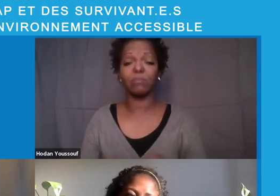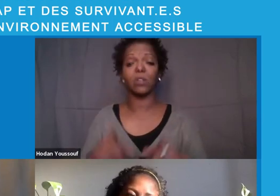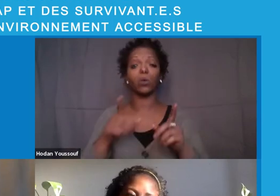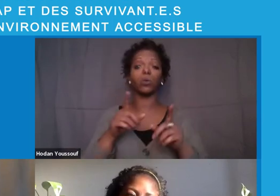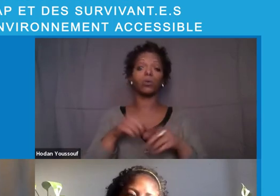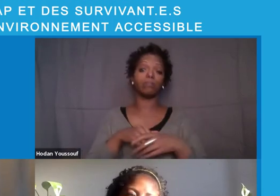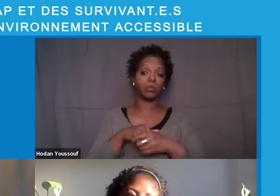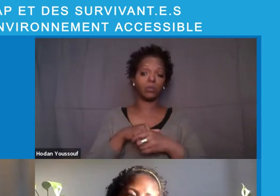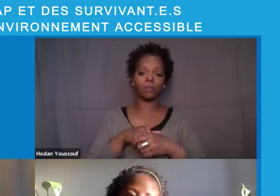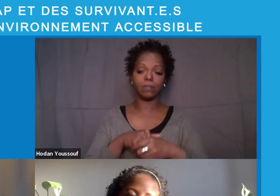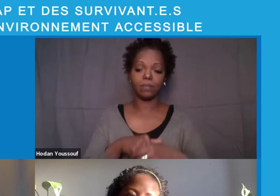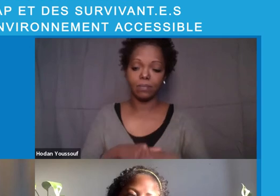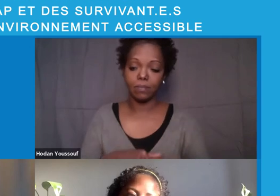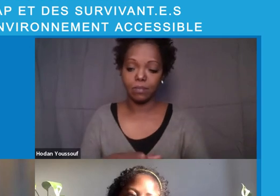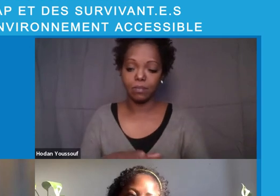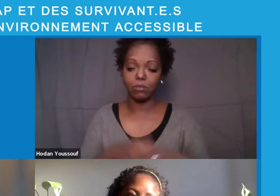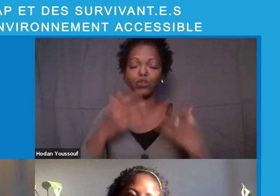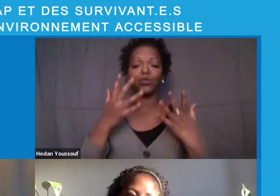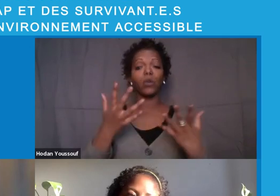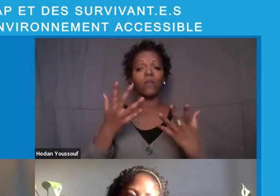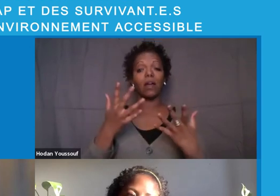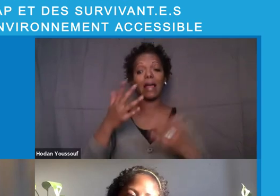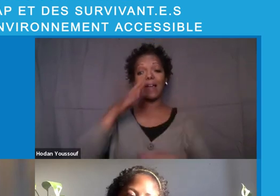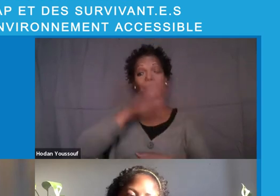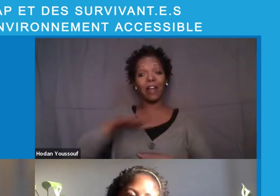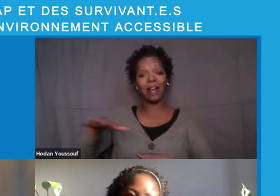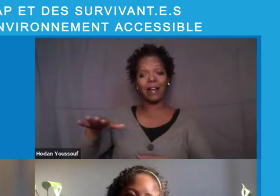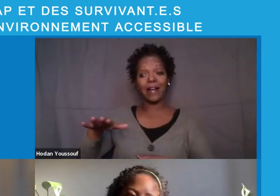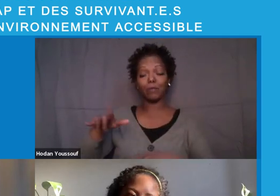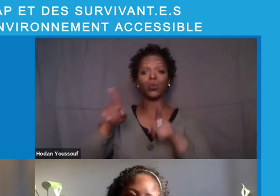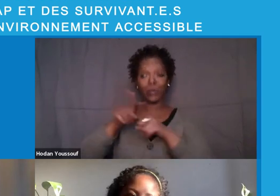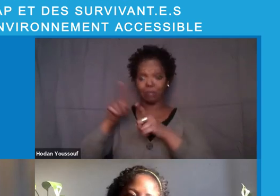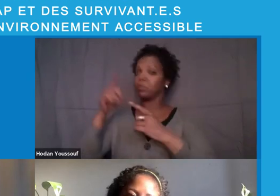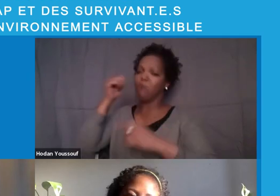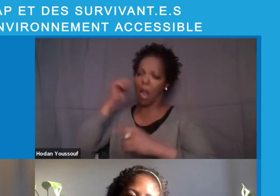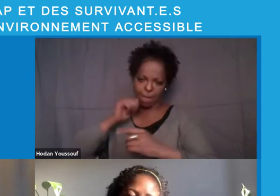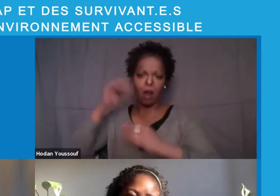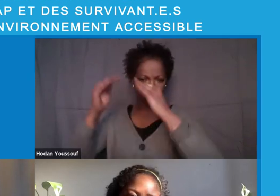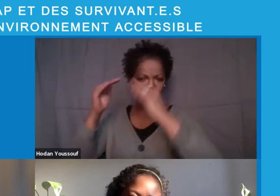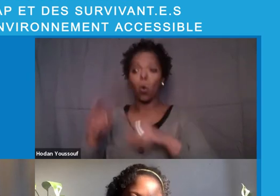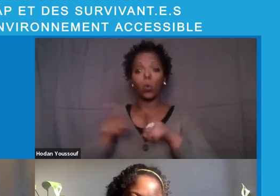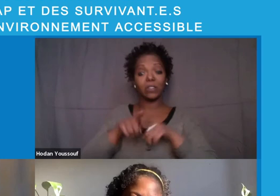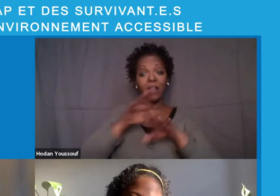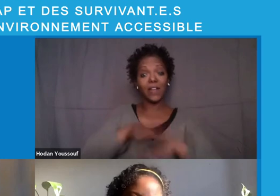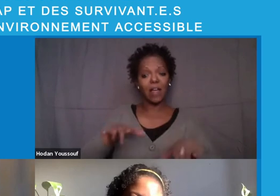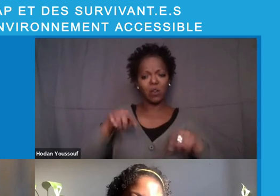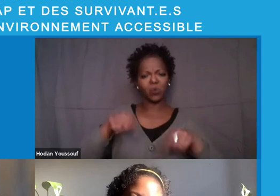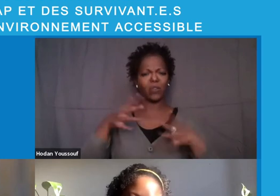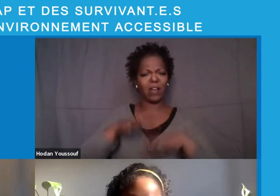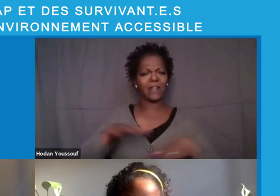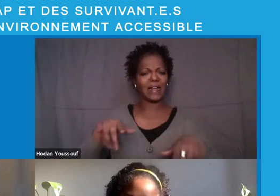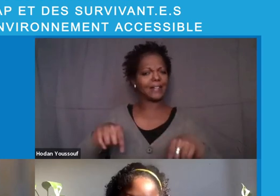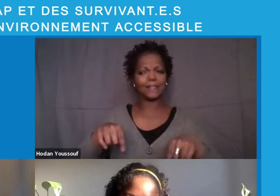au niveau d'être capables de se prendre en charge. Aussi, souvent, les enfants et